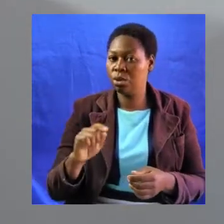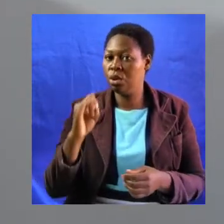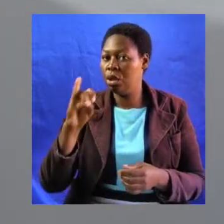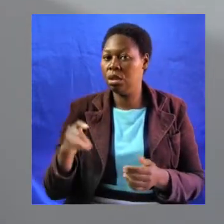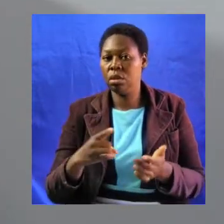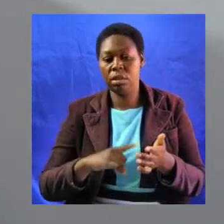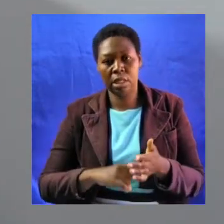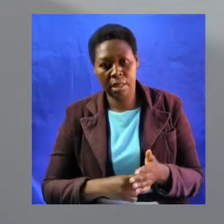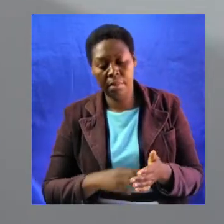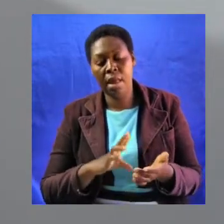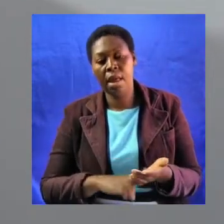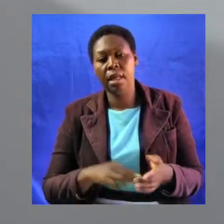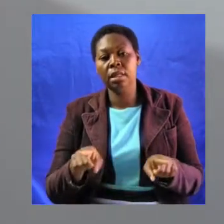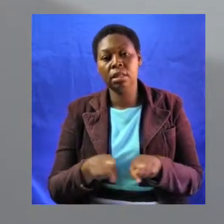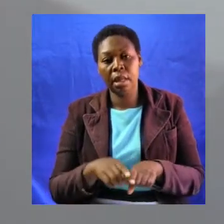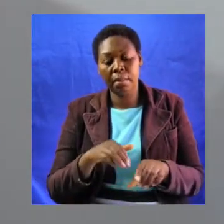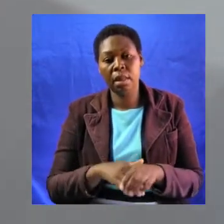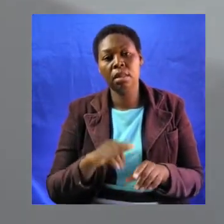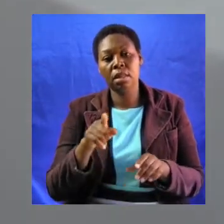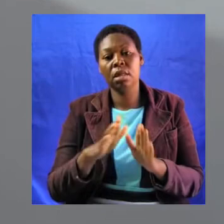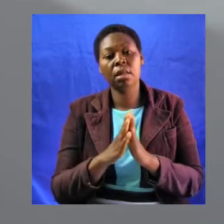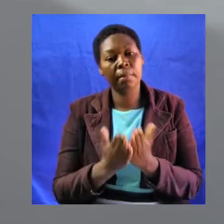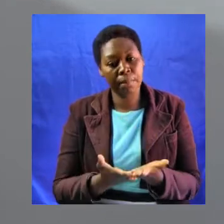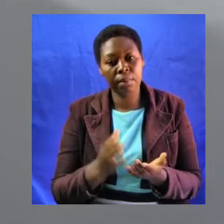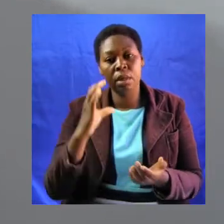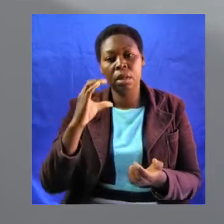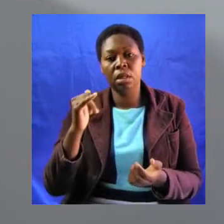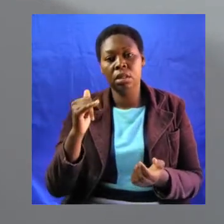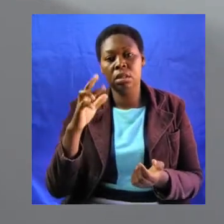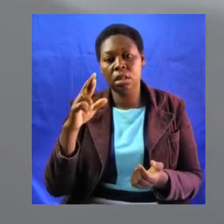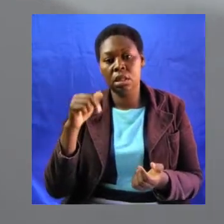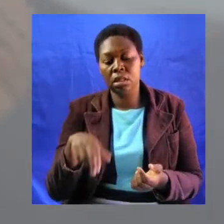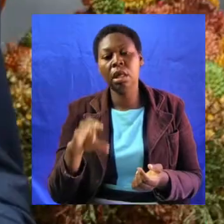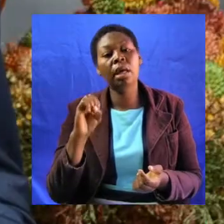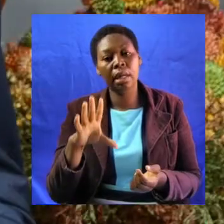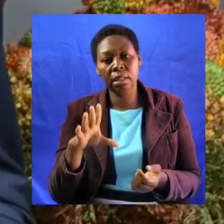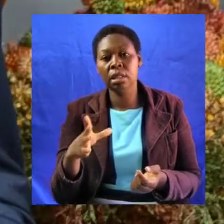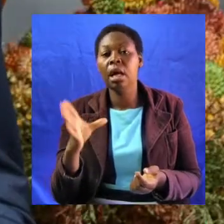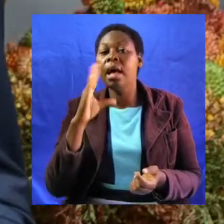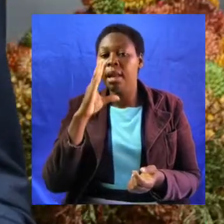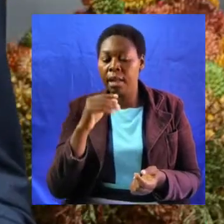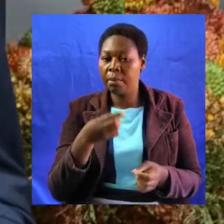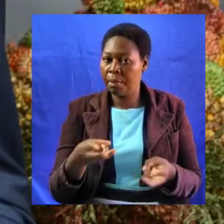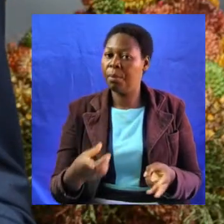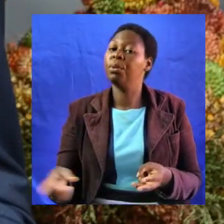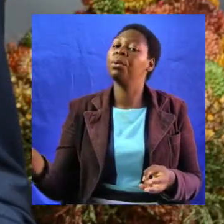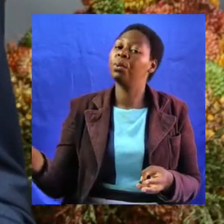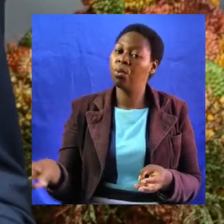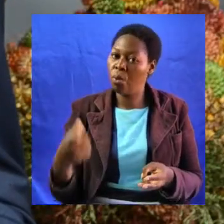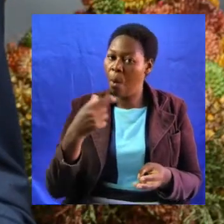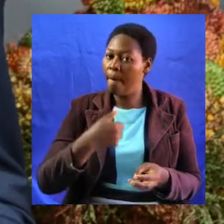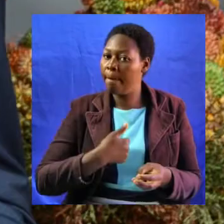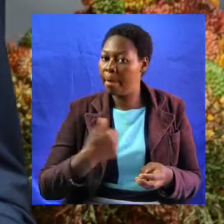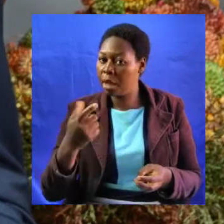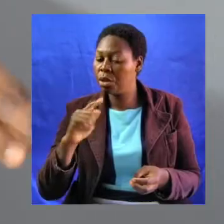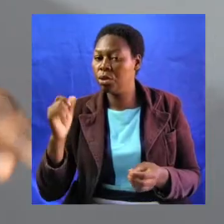raEzra Cyrus ari kuitawo zvinhu izvozvo tu. Akarayira kuti vaive kutapwa vadzokere. Ndobva arayira kuti imba yaMwari